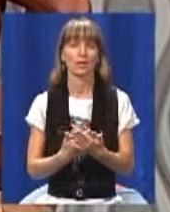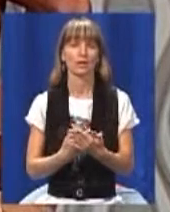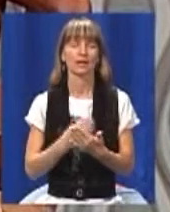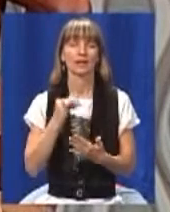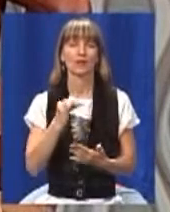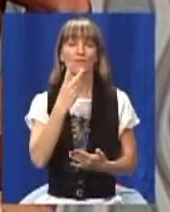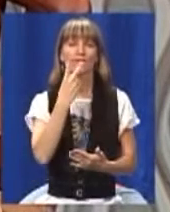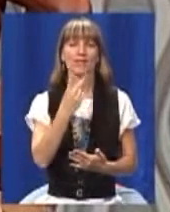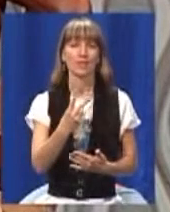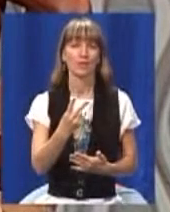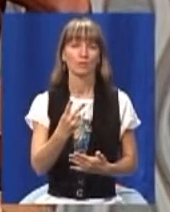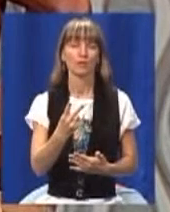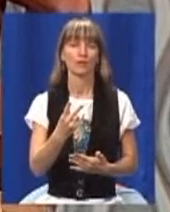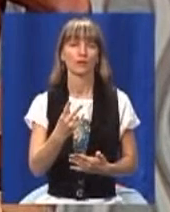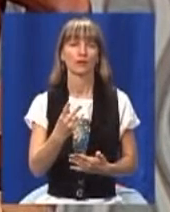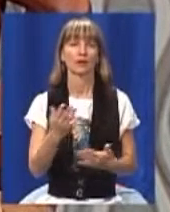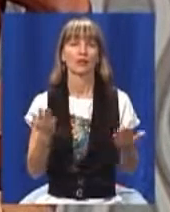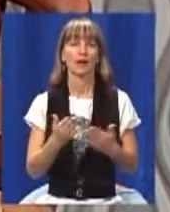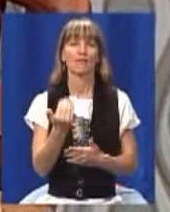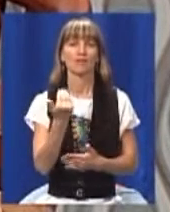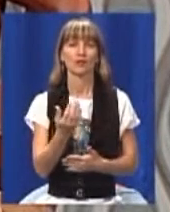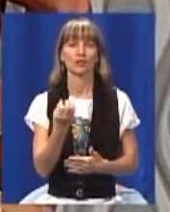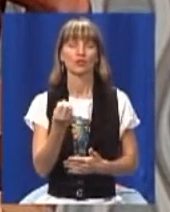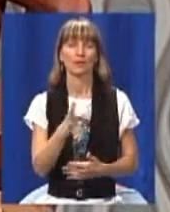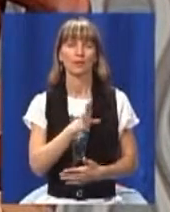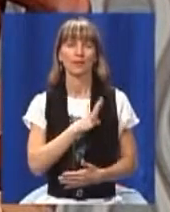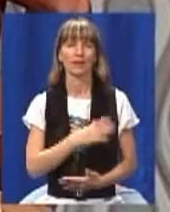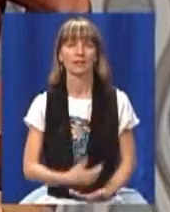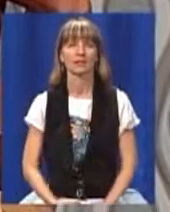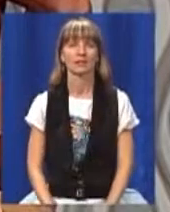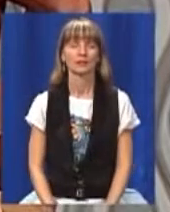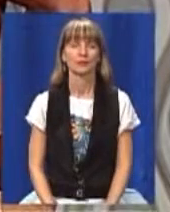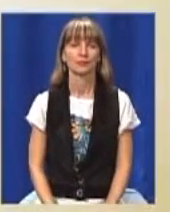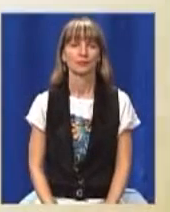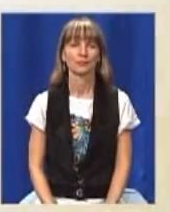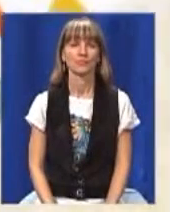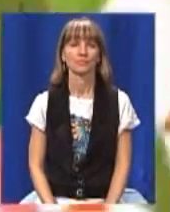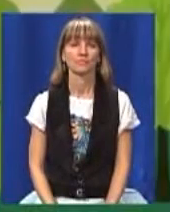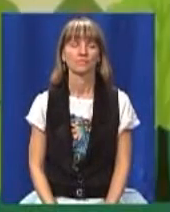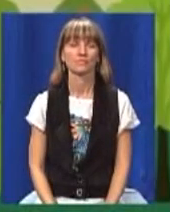і побачимо, яка вона ще буває.